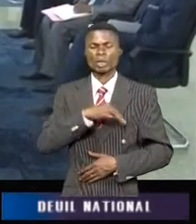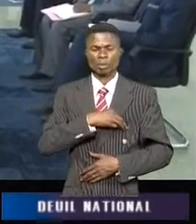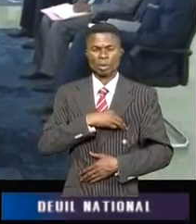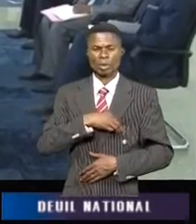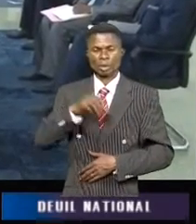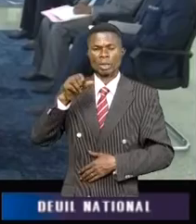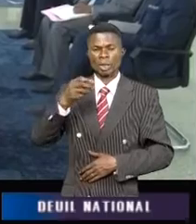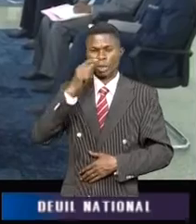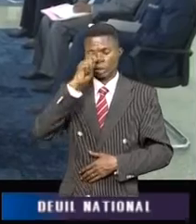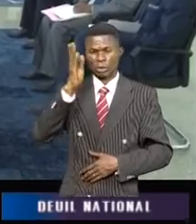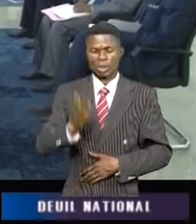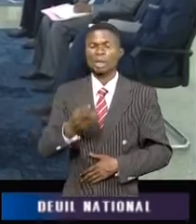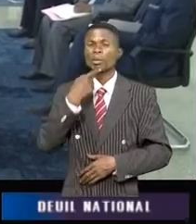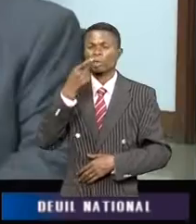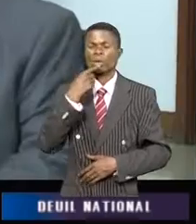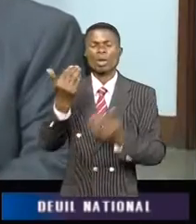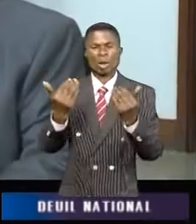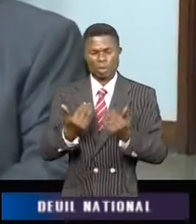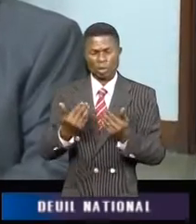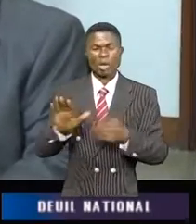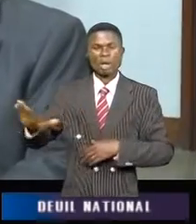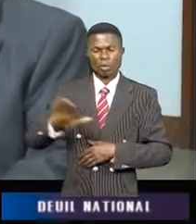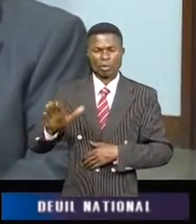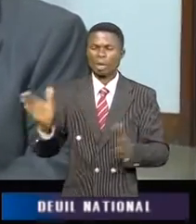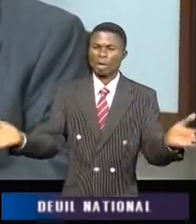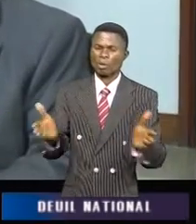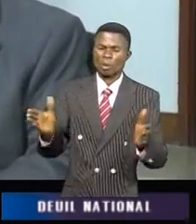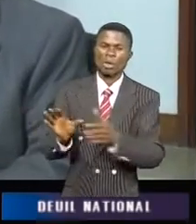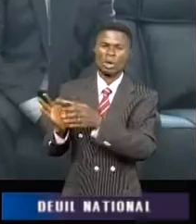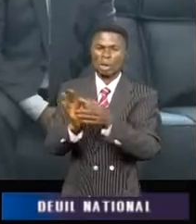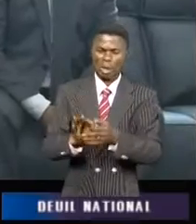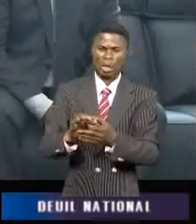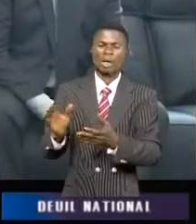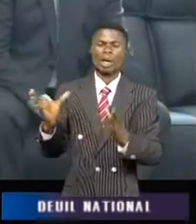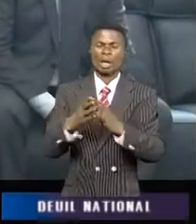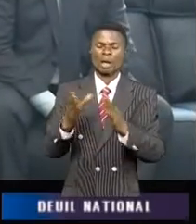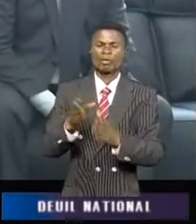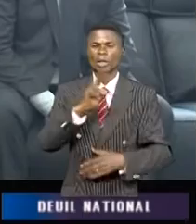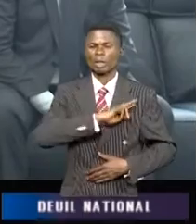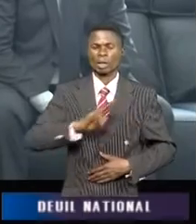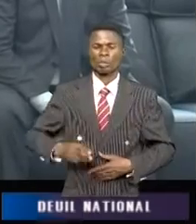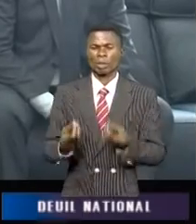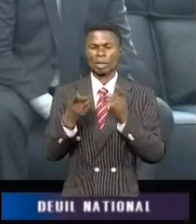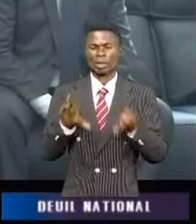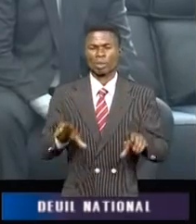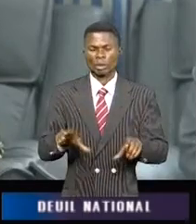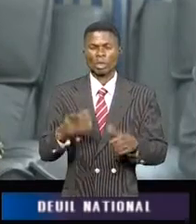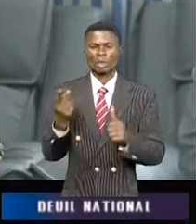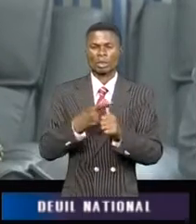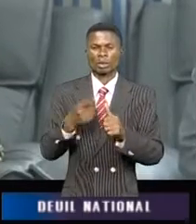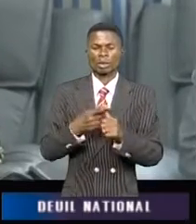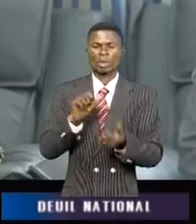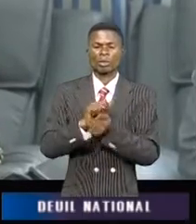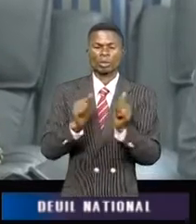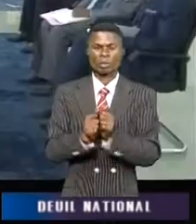l'exécutif tunisien a dit la volonté de son pays de renforcer la coopération avec la République démocratique du Congo, notamment dans le